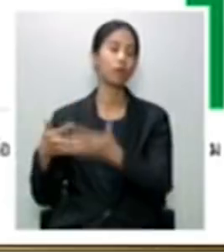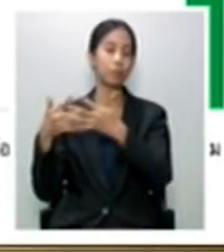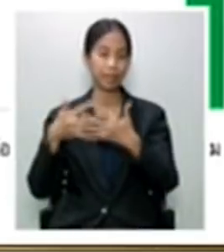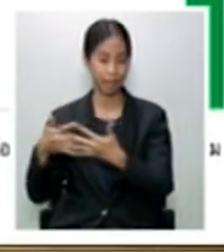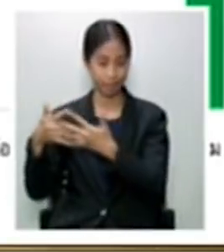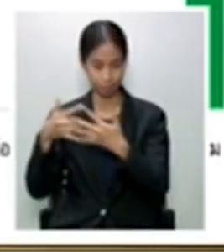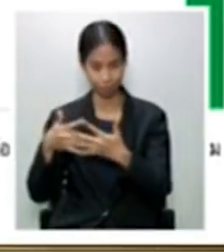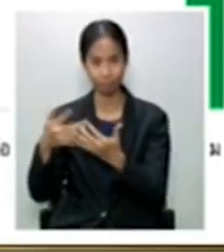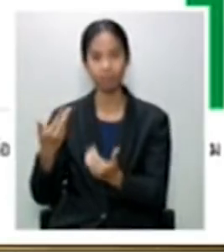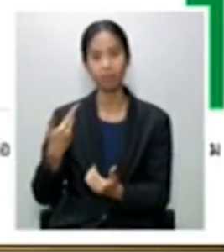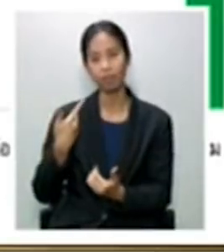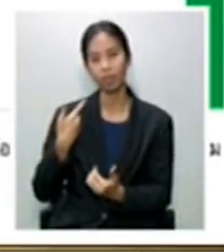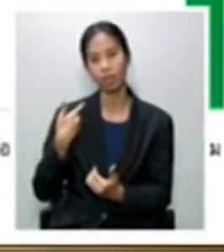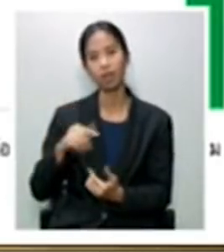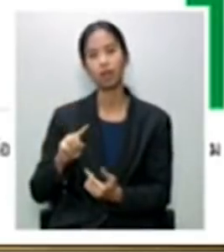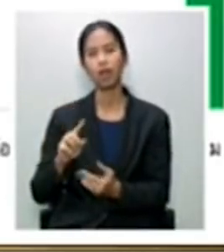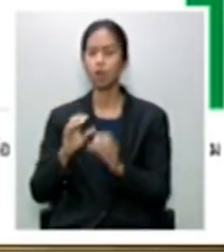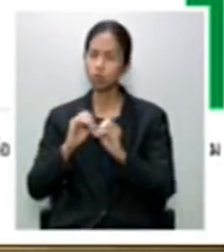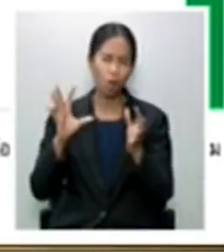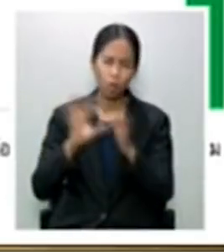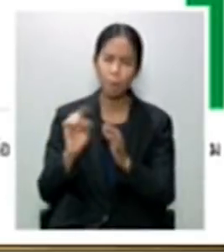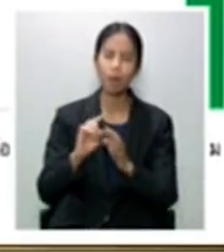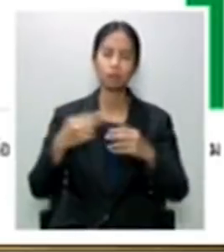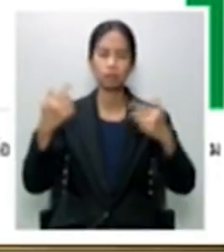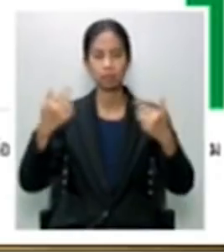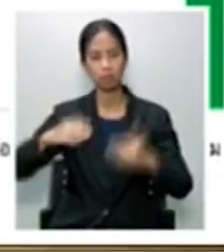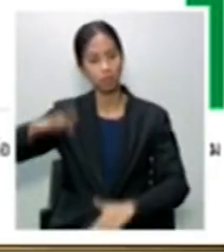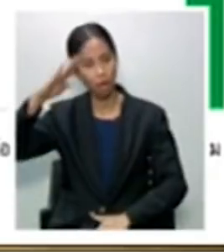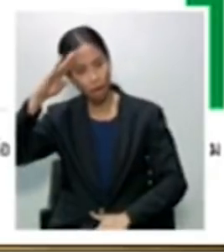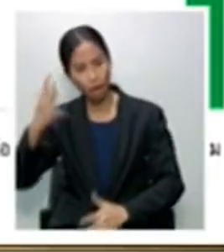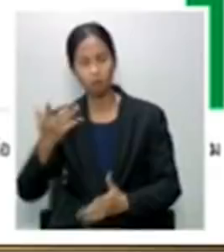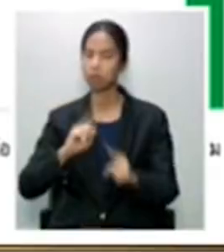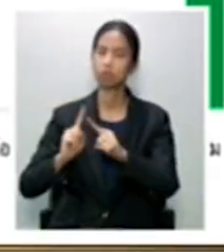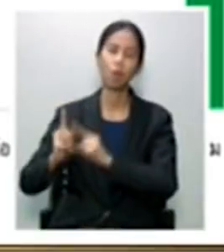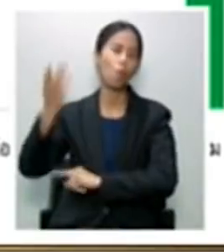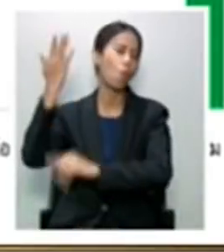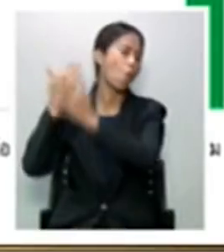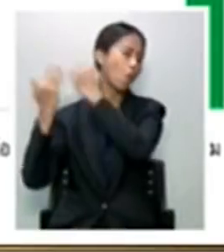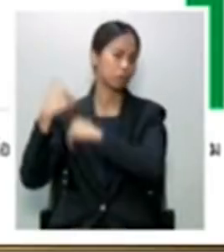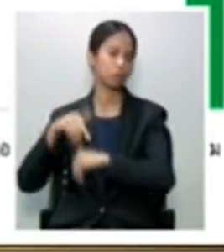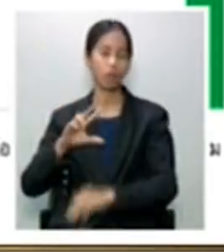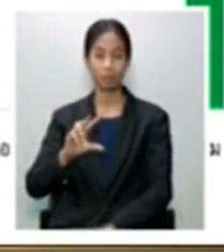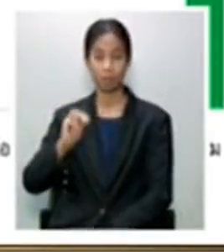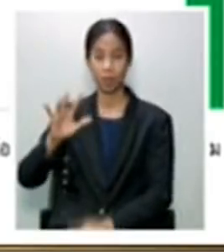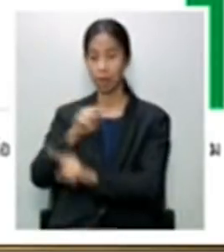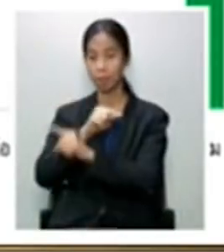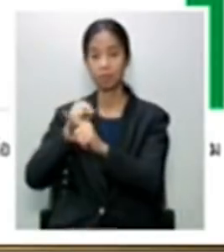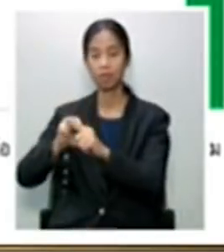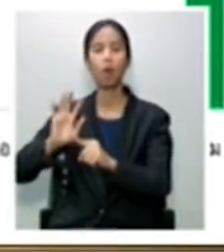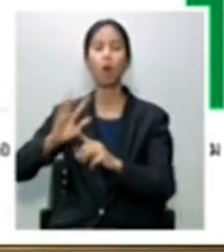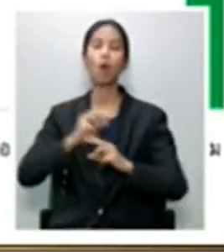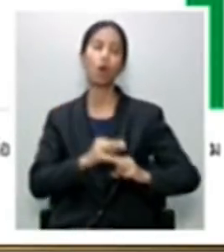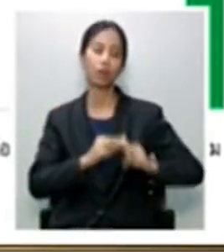การทหารมีกลิ่นอายของความเป็นสงครามเย็นและต้องเหยียดเชื้อชาติในสมัยก่อน 35% เป็นของเอกชนไปแล้วครับ